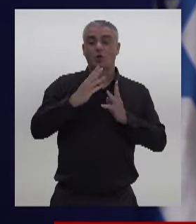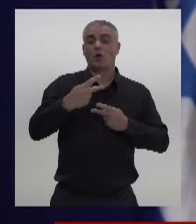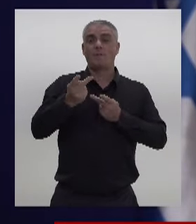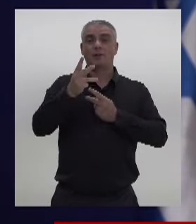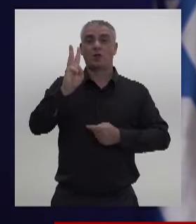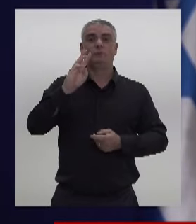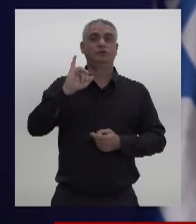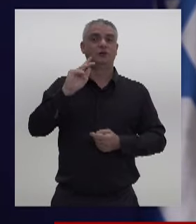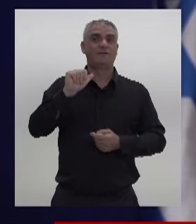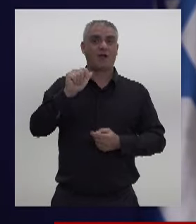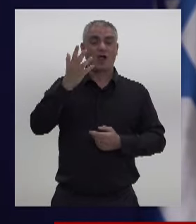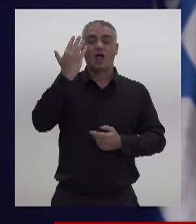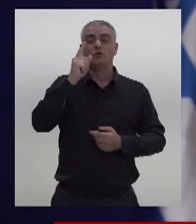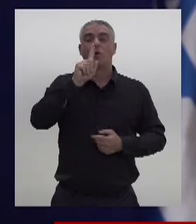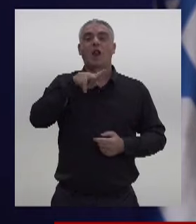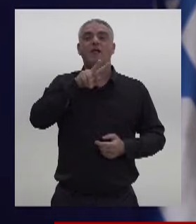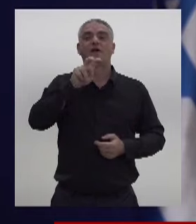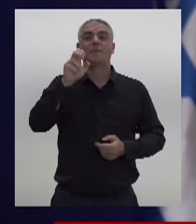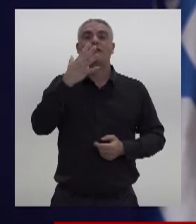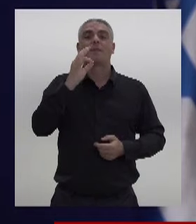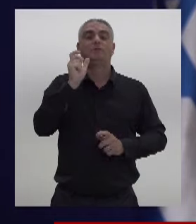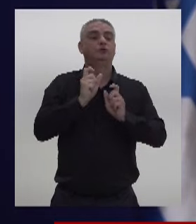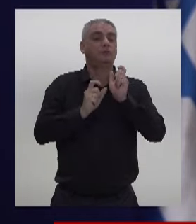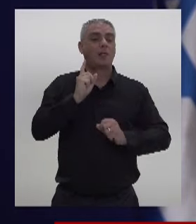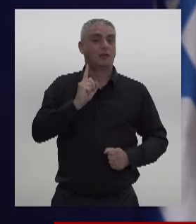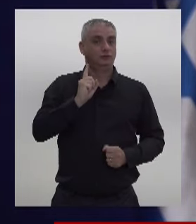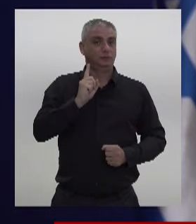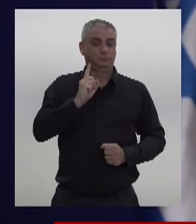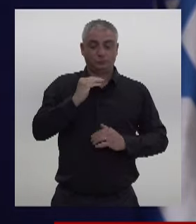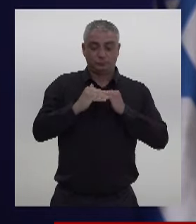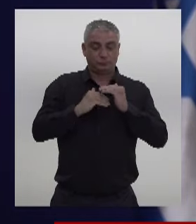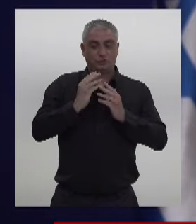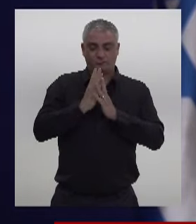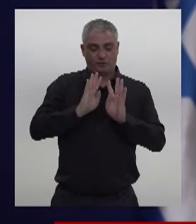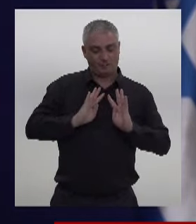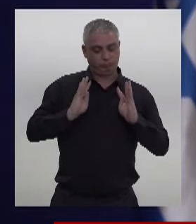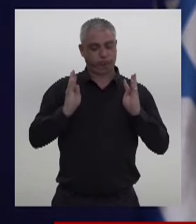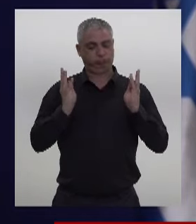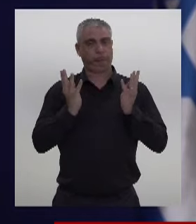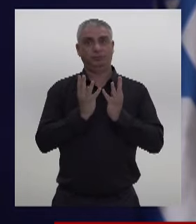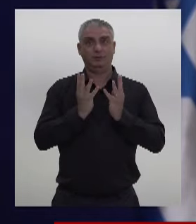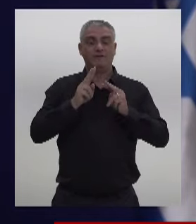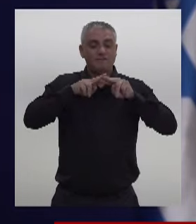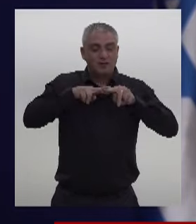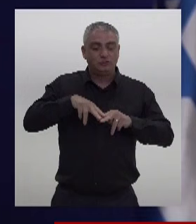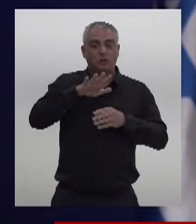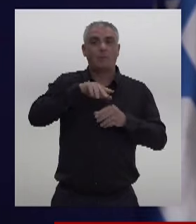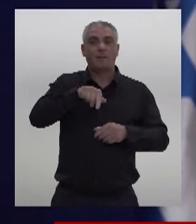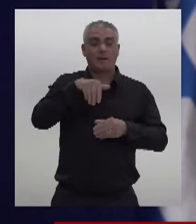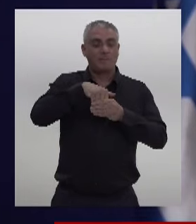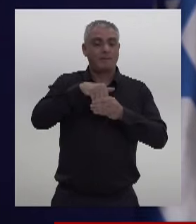שיפה היו 1250 אנשים בשלב שקיר ונשארו במרחב הזה